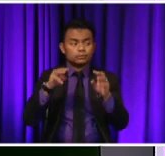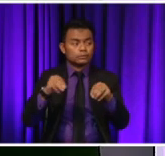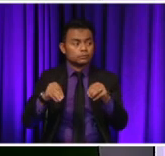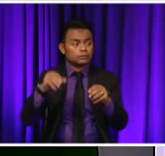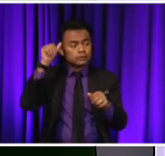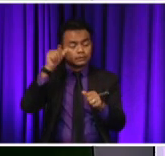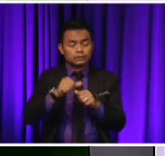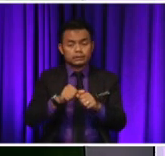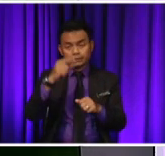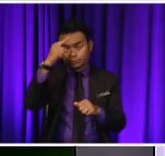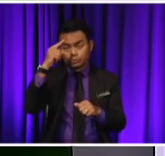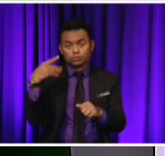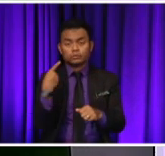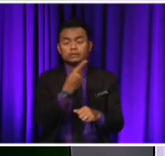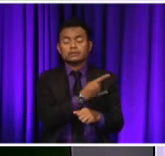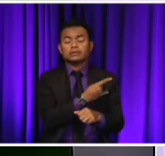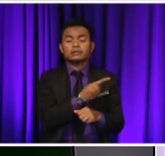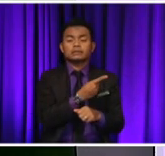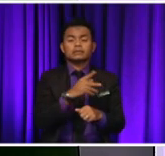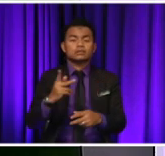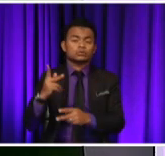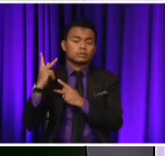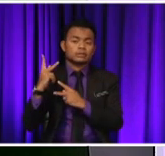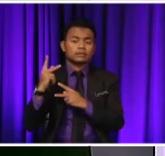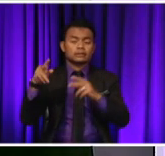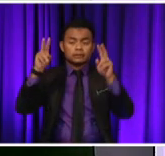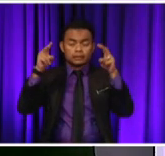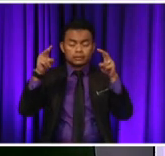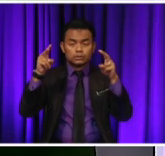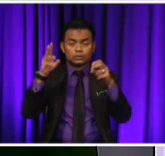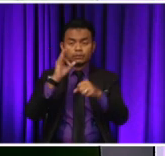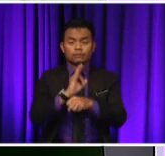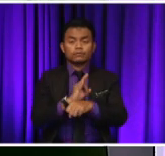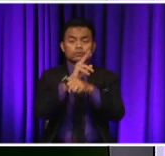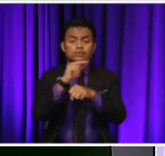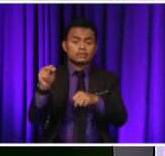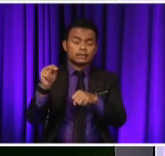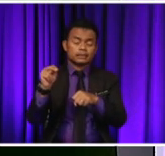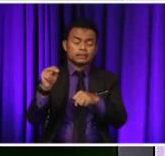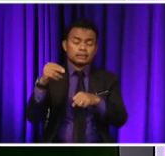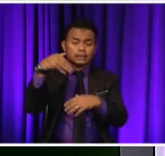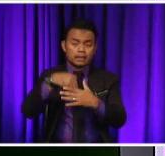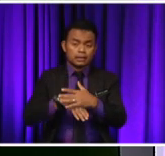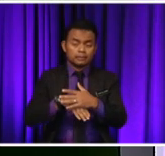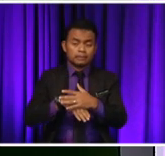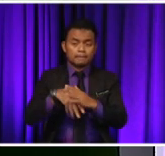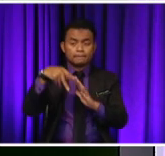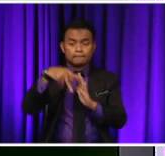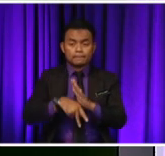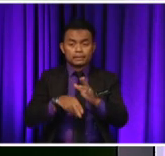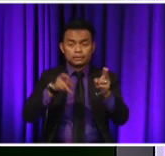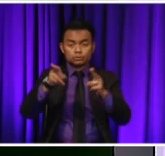ingat untuk kita kuasai tajuk eh itu tentang fungsian dalam pengurusan